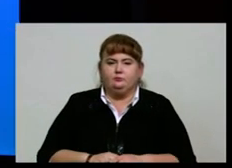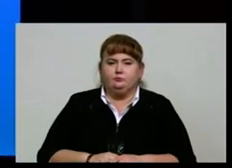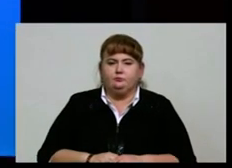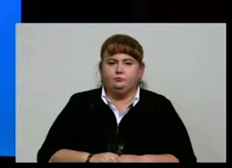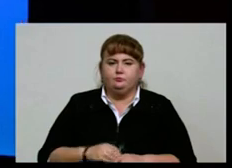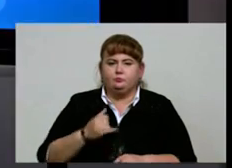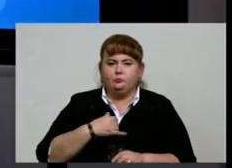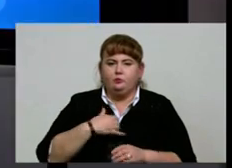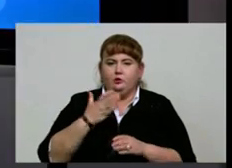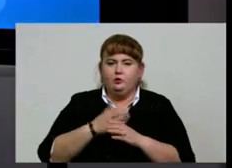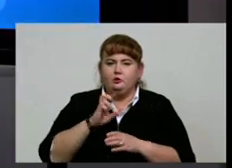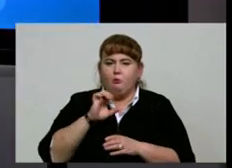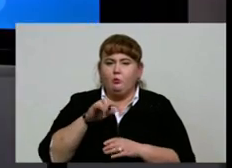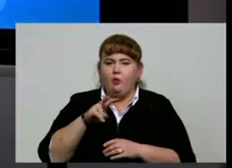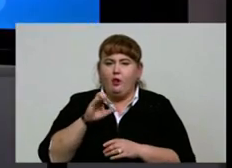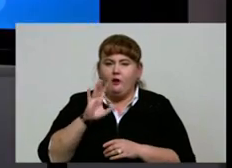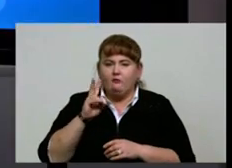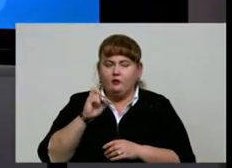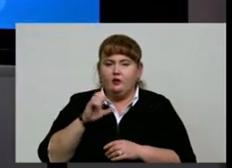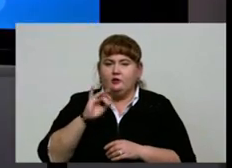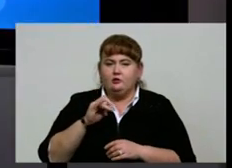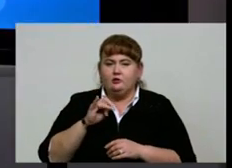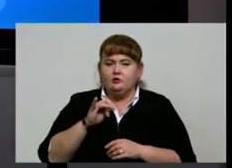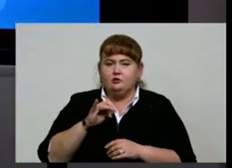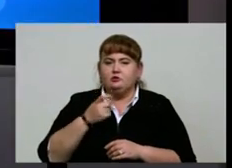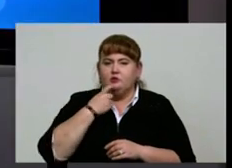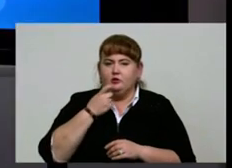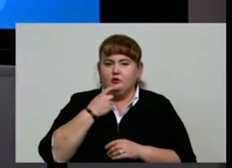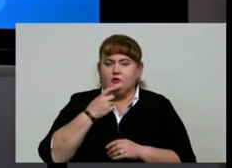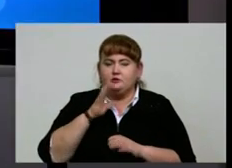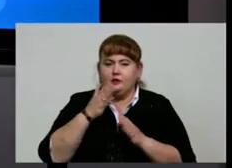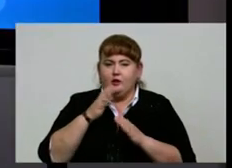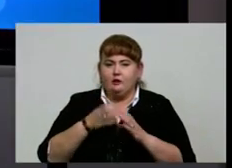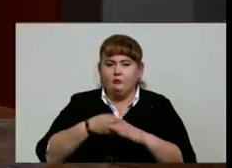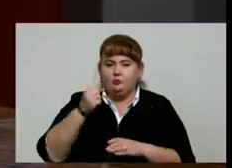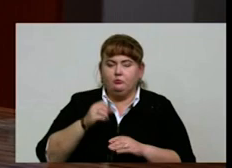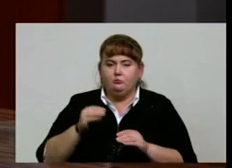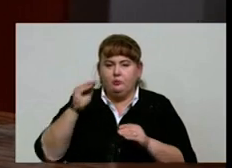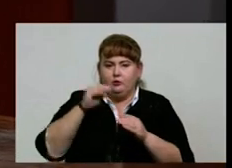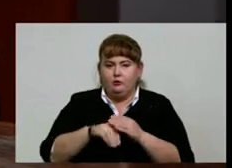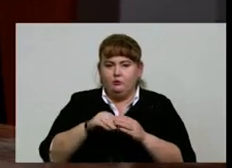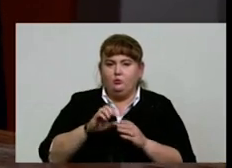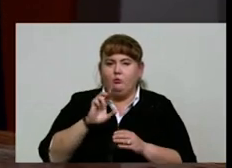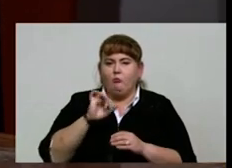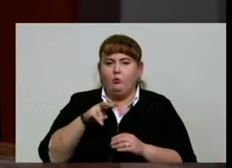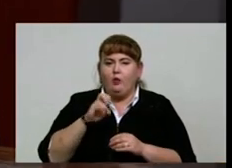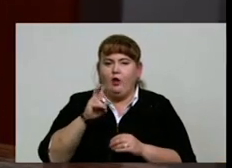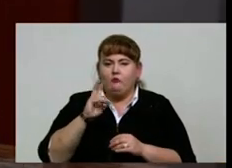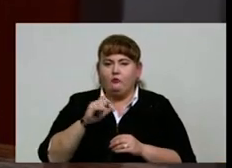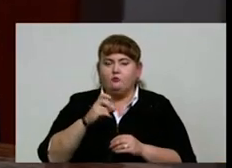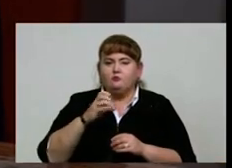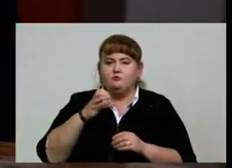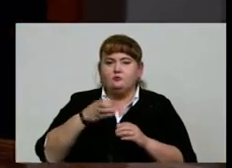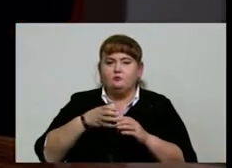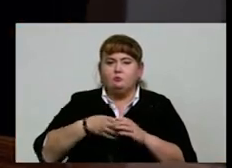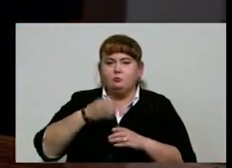У меня есть булавка и стеклянная бутылка. Поместим булавку в стеклянную бутылку.